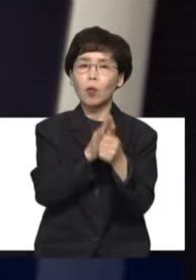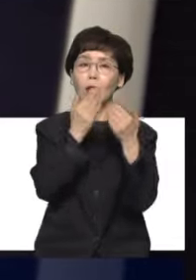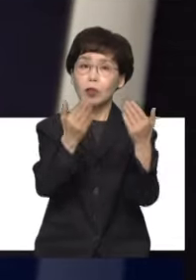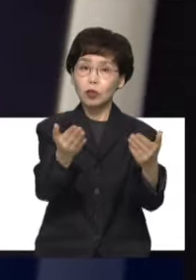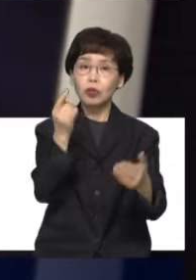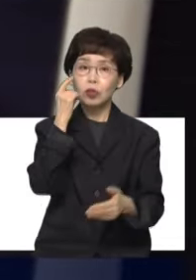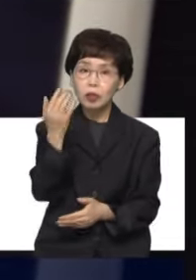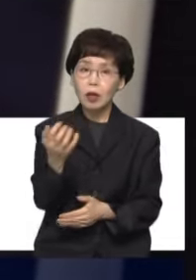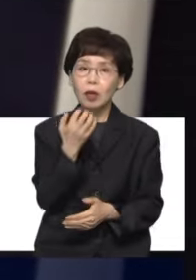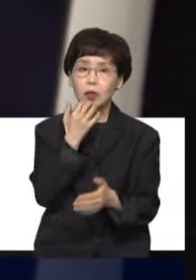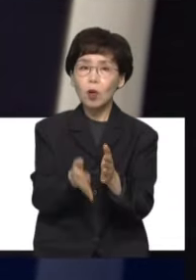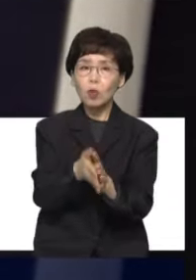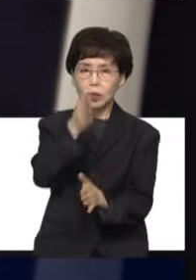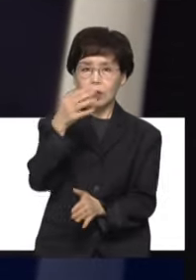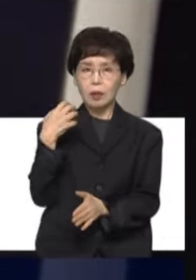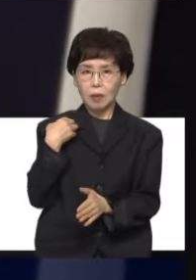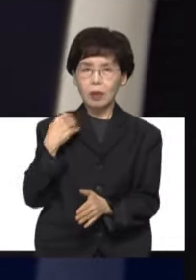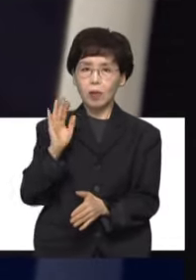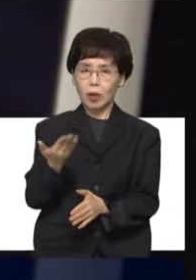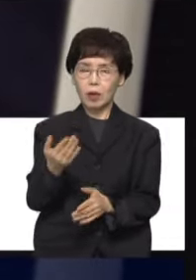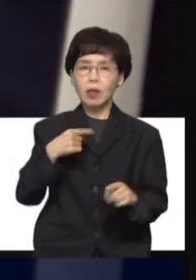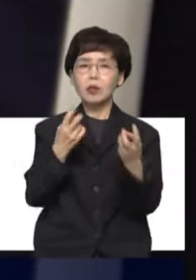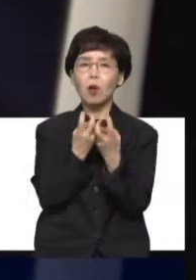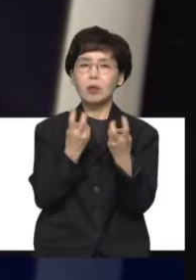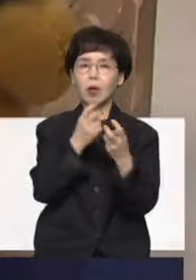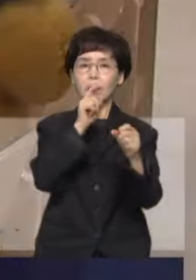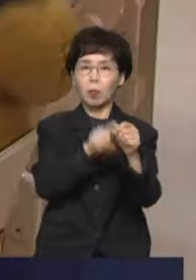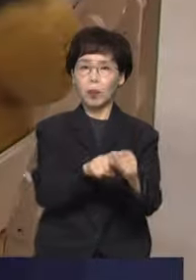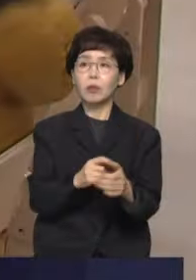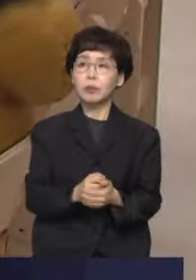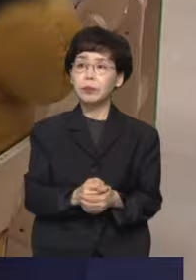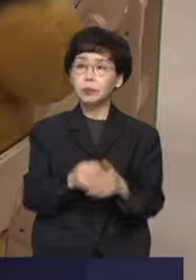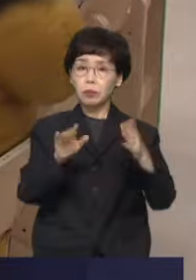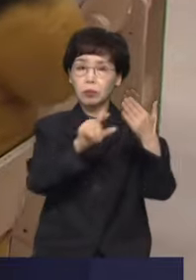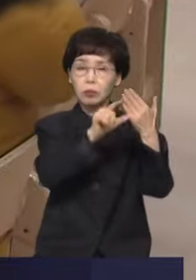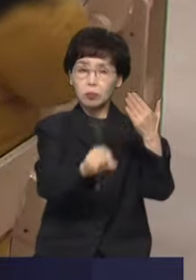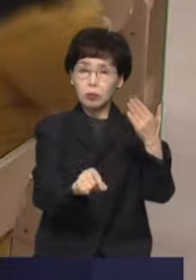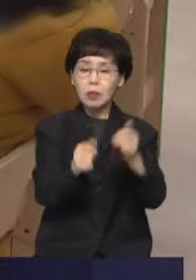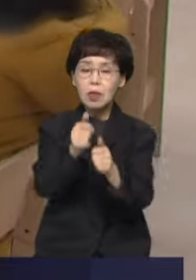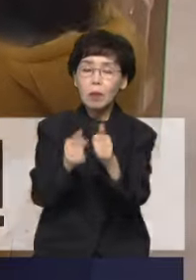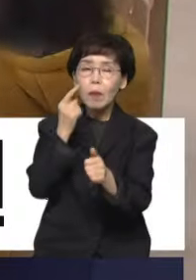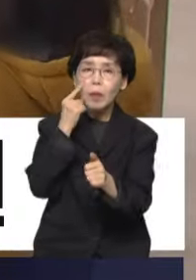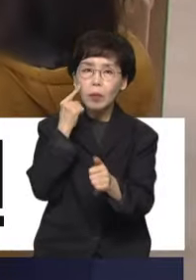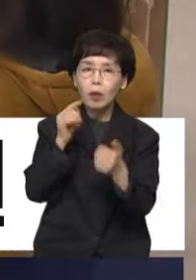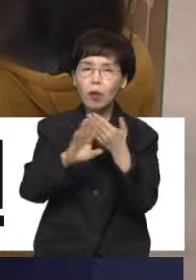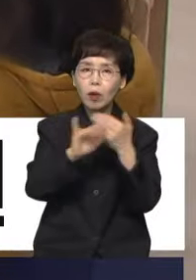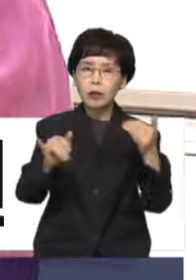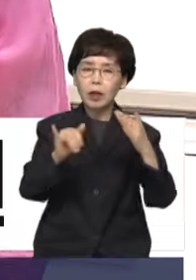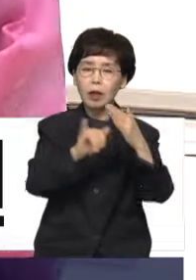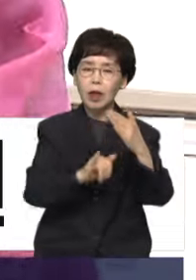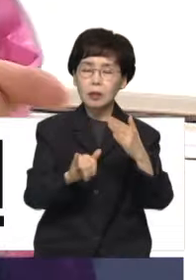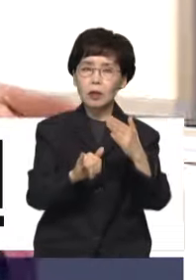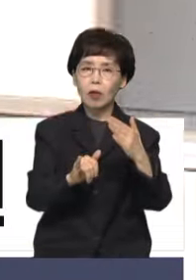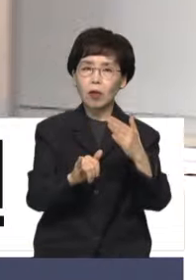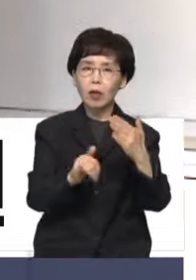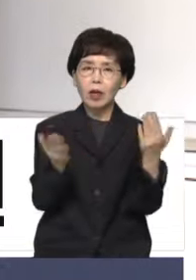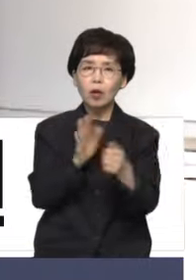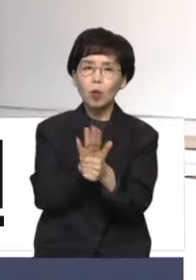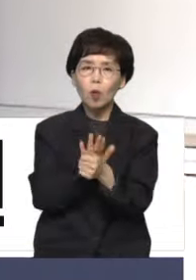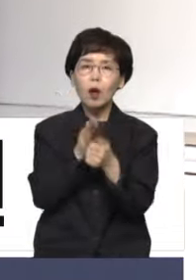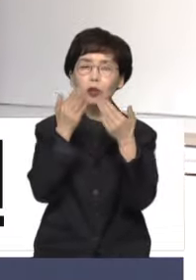바로 서울시가 해야 될 정책적 목표. 오는 9월 시범 사업하는 외국인 가사관리사를 시작으로